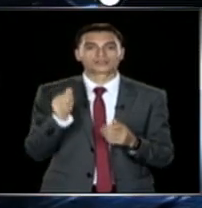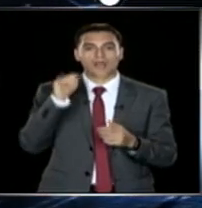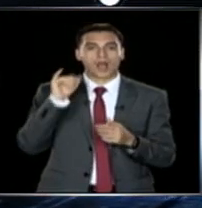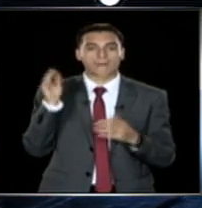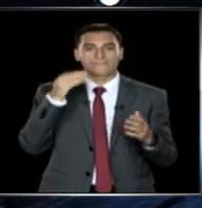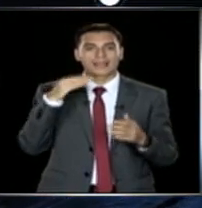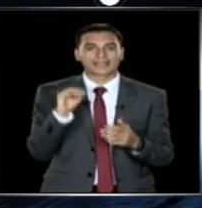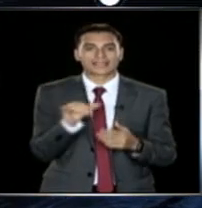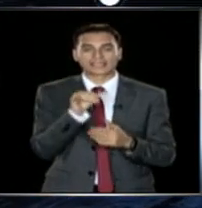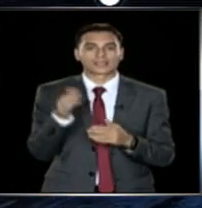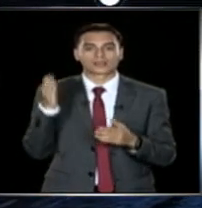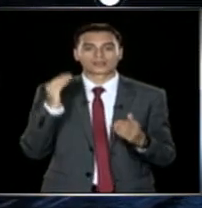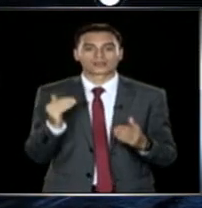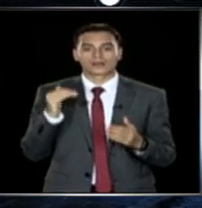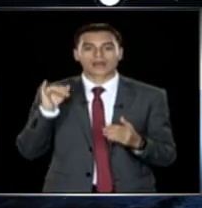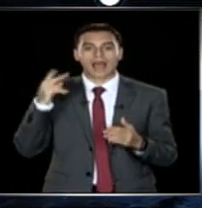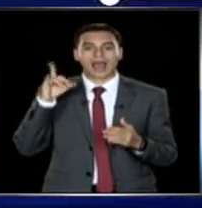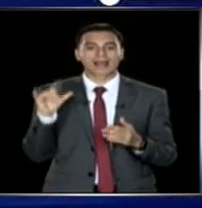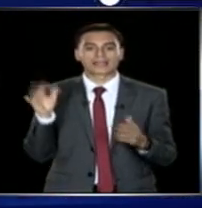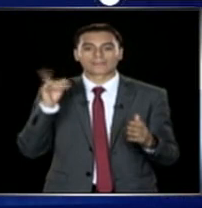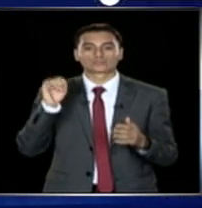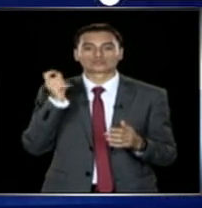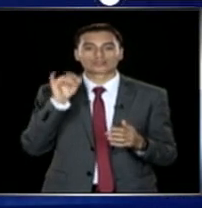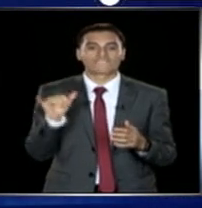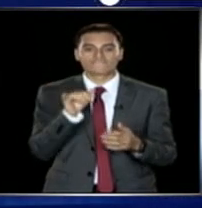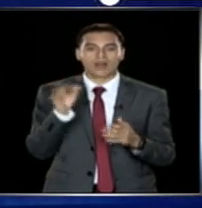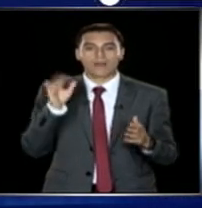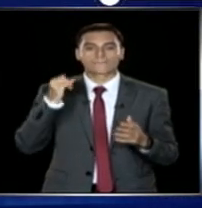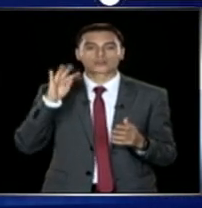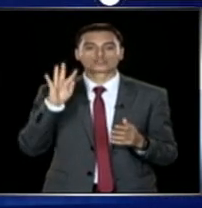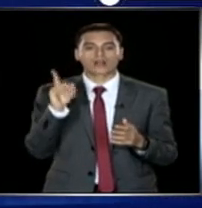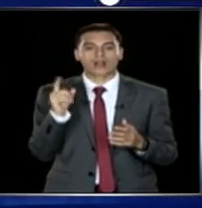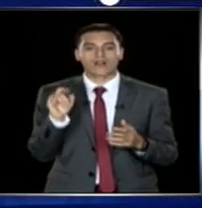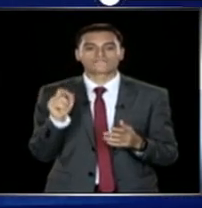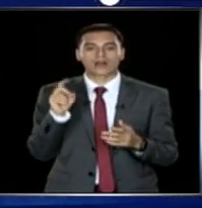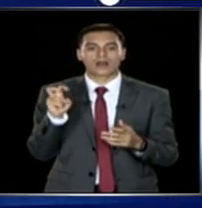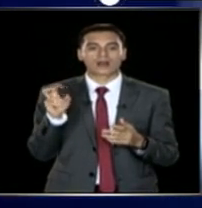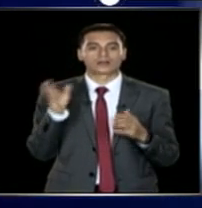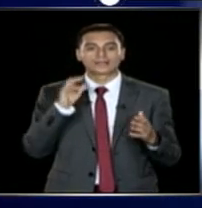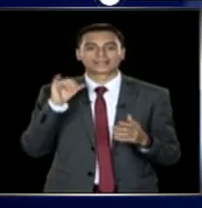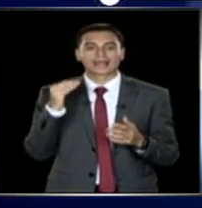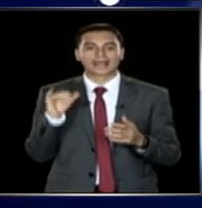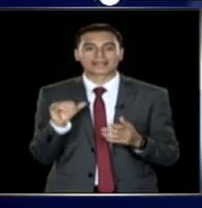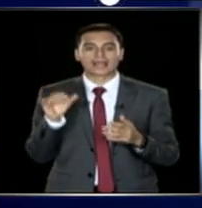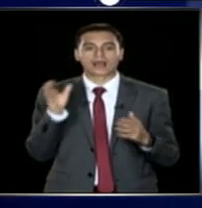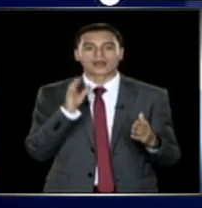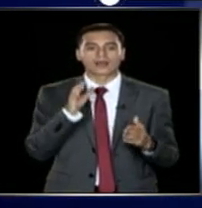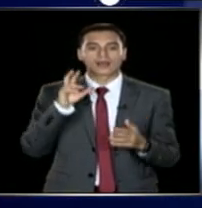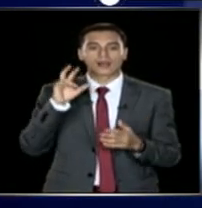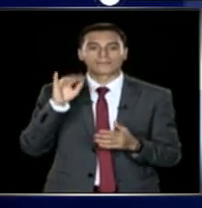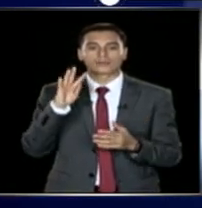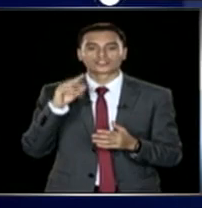مصطفى مشرفة، يحيى المشد. كريم القاضي، مصطفى السيد. دكتور مصطفى